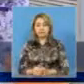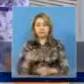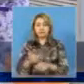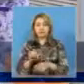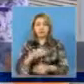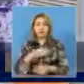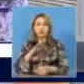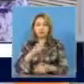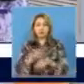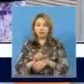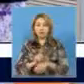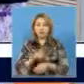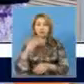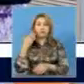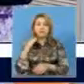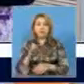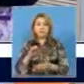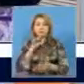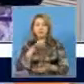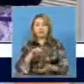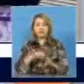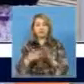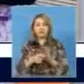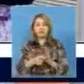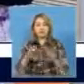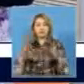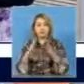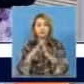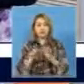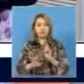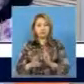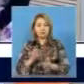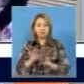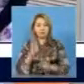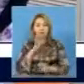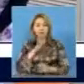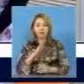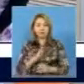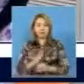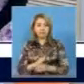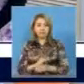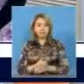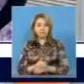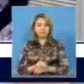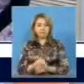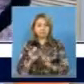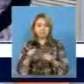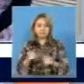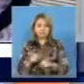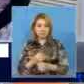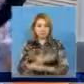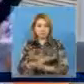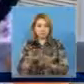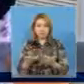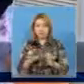очень легкий мастер-класс, который выпечка дома для домашняя выпечка, чтобы мамы из доступных продуктов